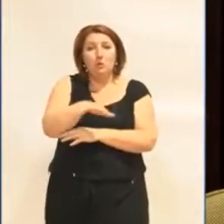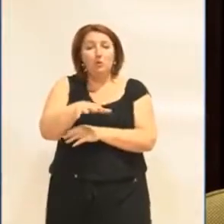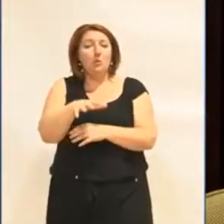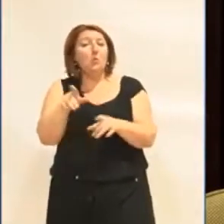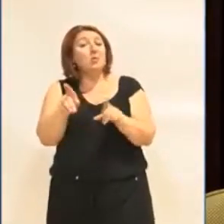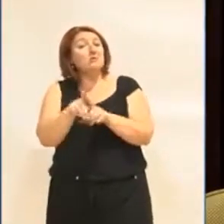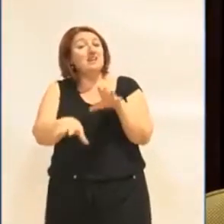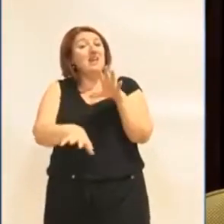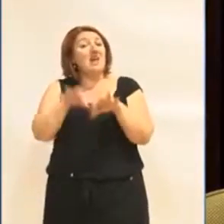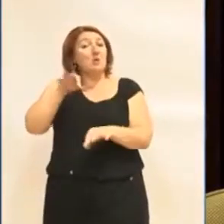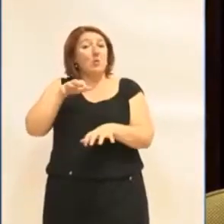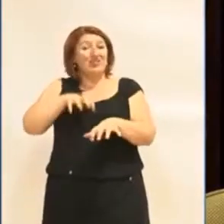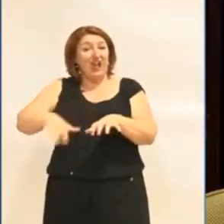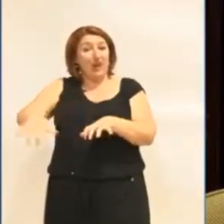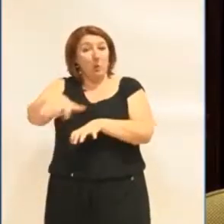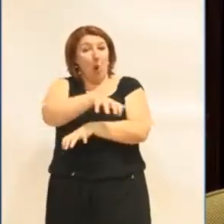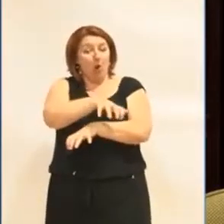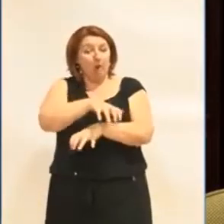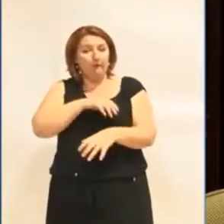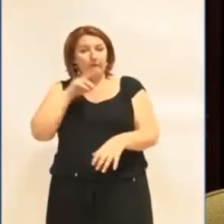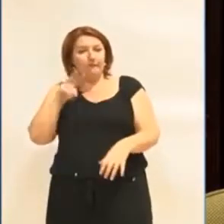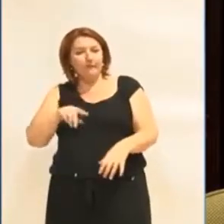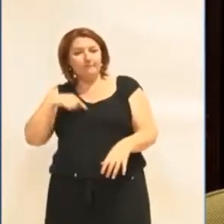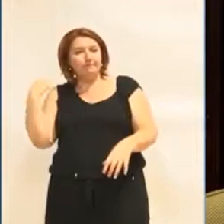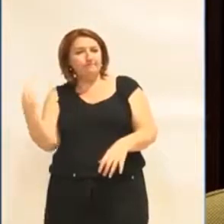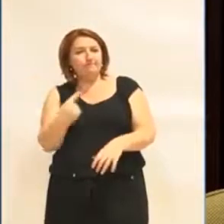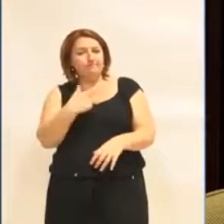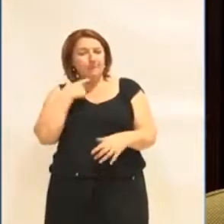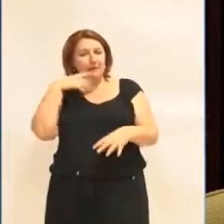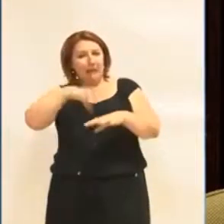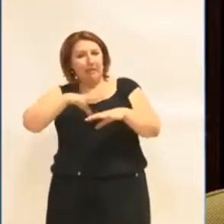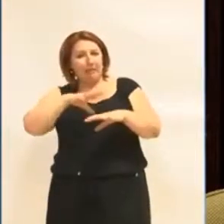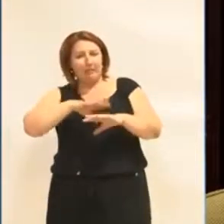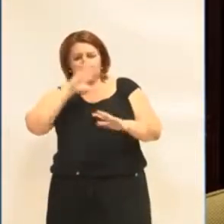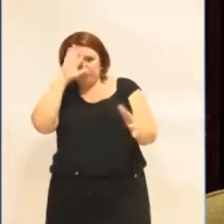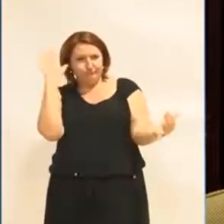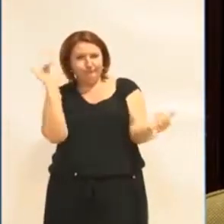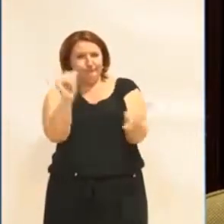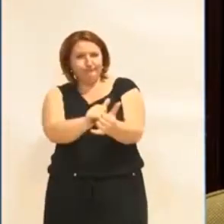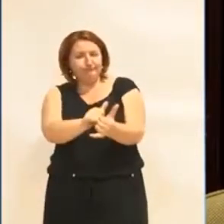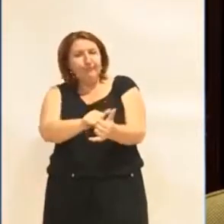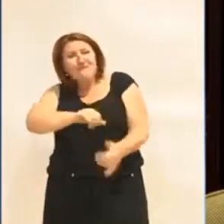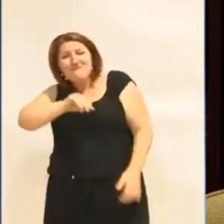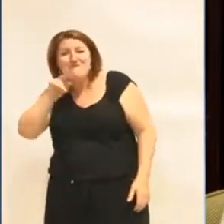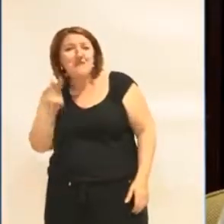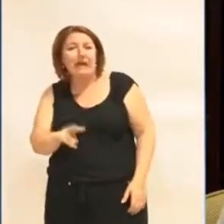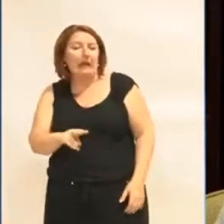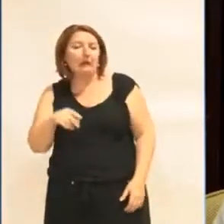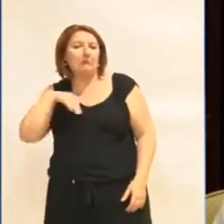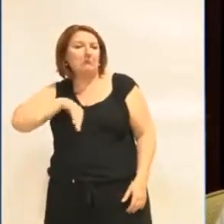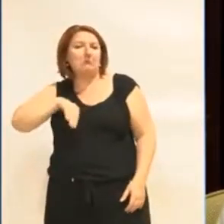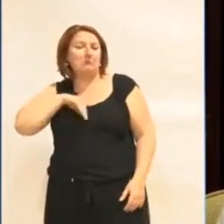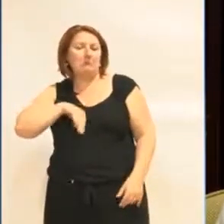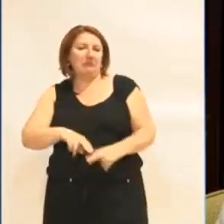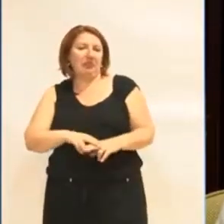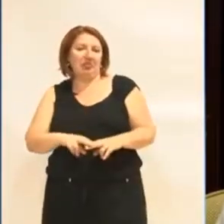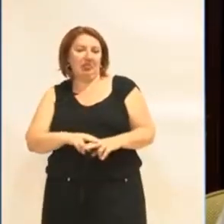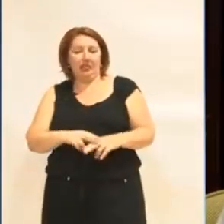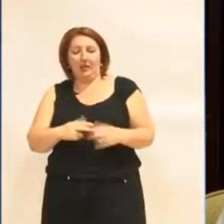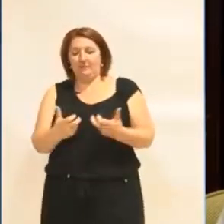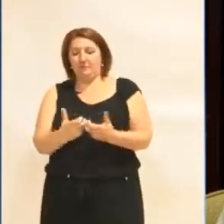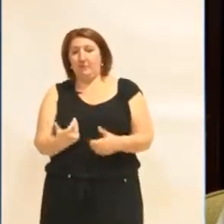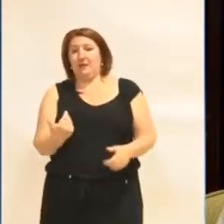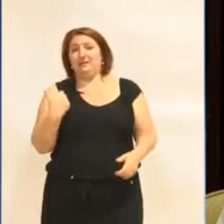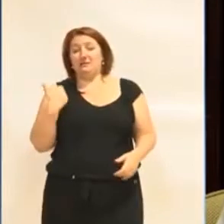territoriaux, ne prennent pas la vraie mesure de la réalité du quartier. Par exemple, récemment, on a appris